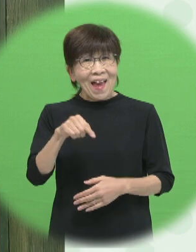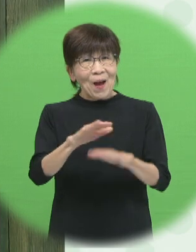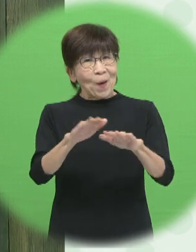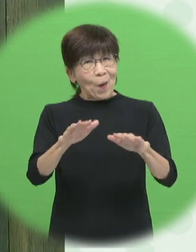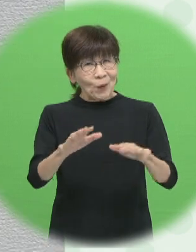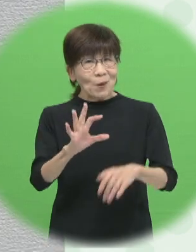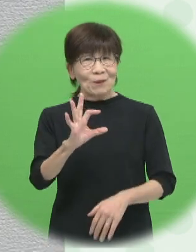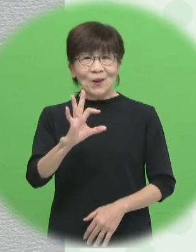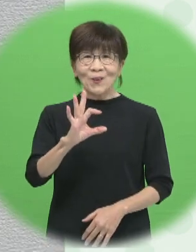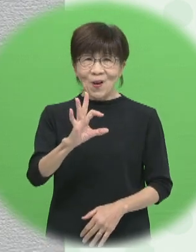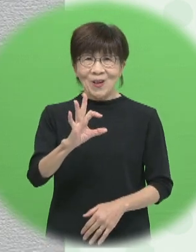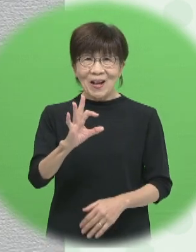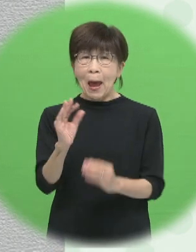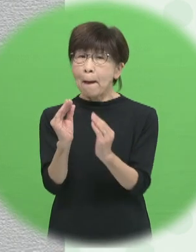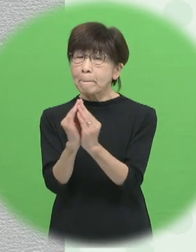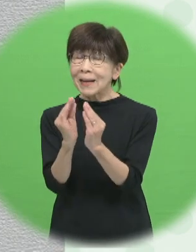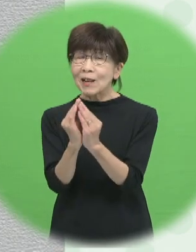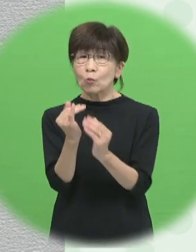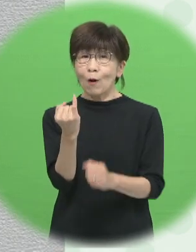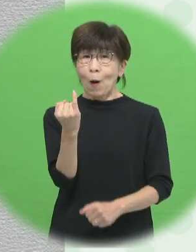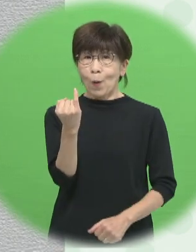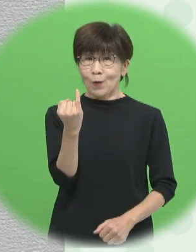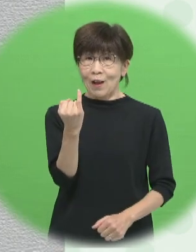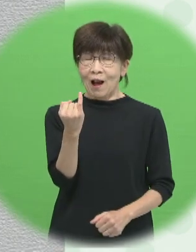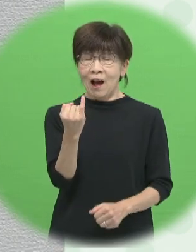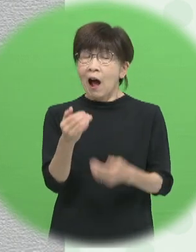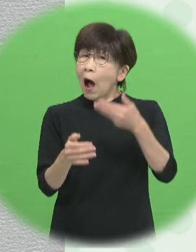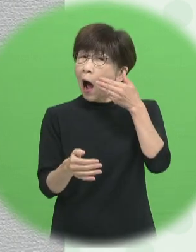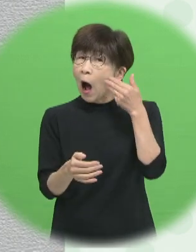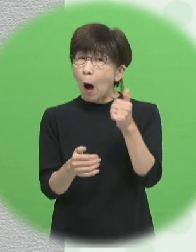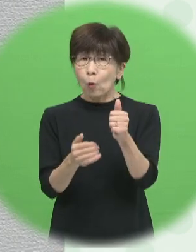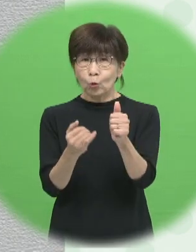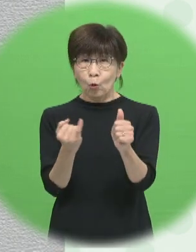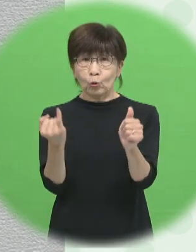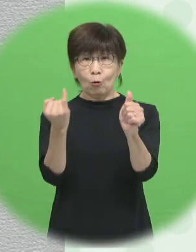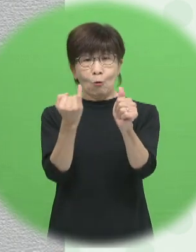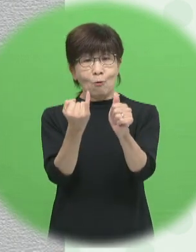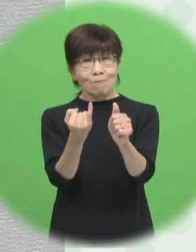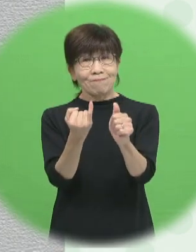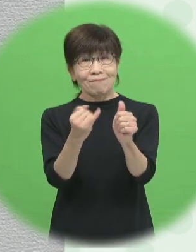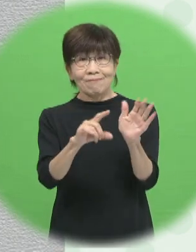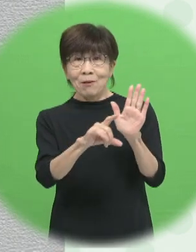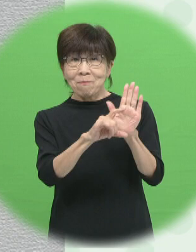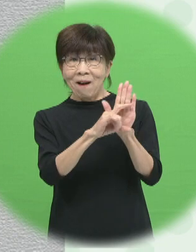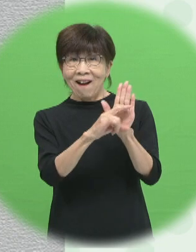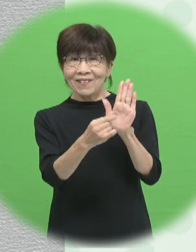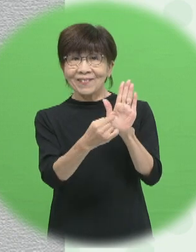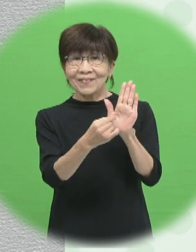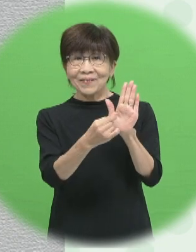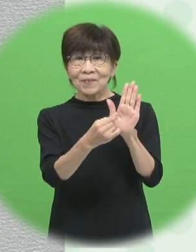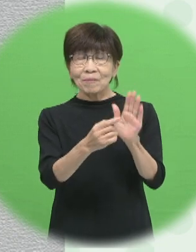のトイレはピンク色の女の子と青色の男の子が目印になっていました。